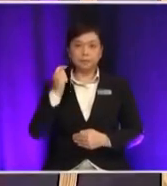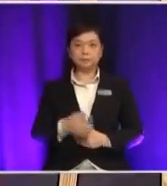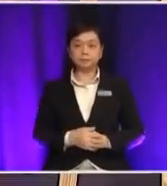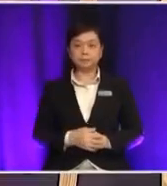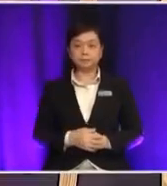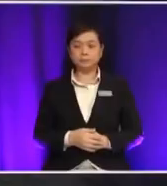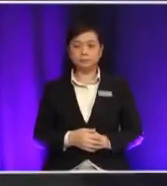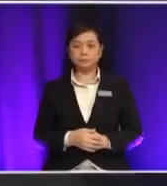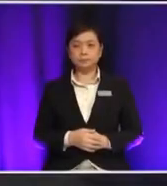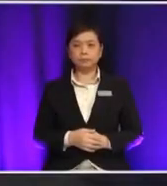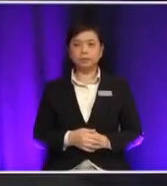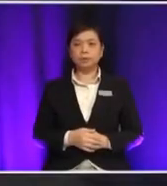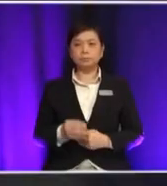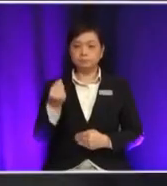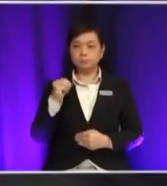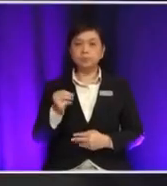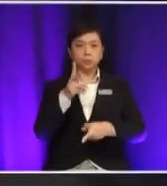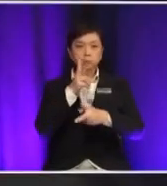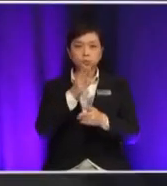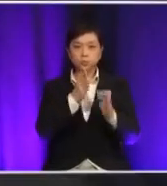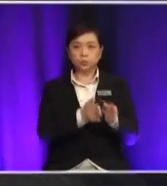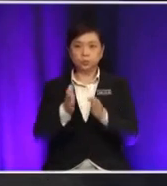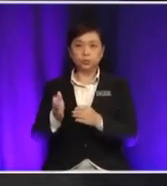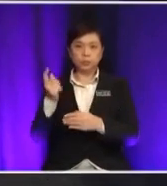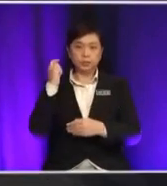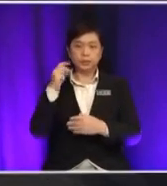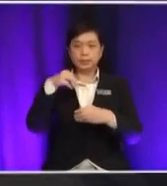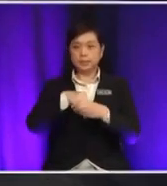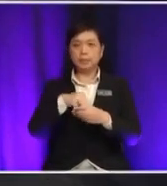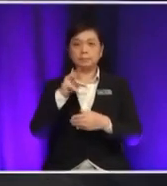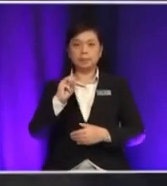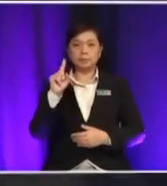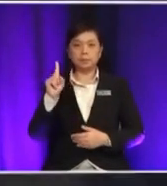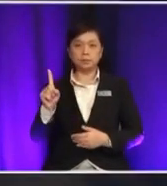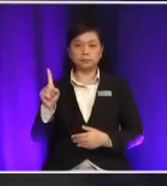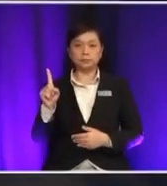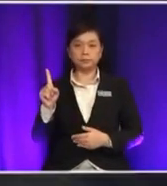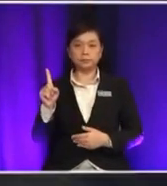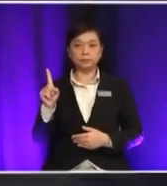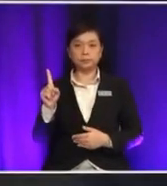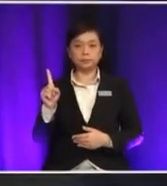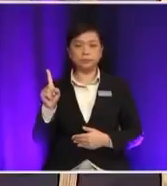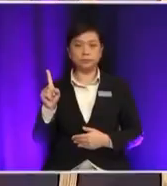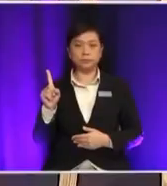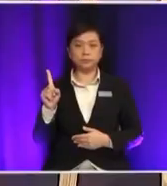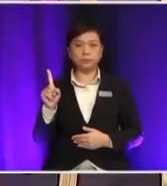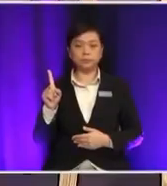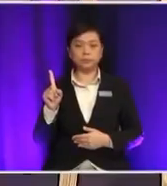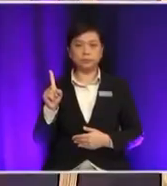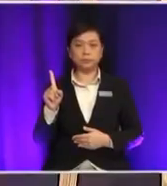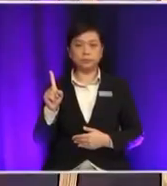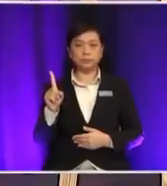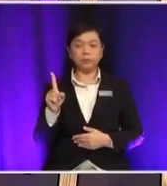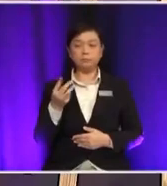Apabila mereka menyusun tadi di dalam meiosis 1 itu mereka menyusun